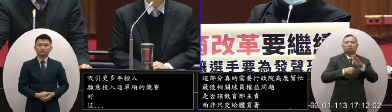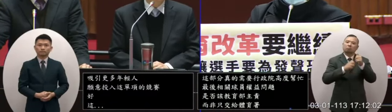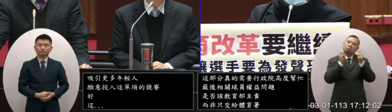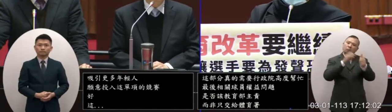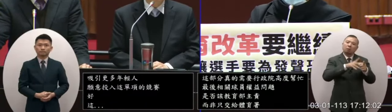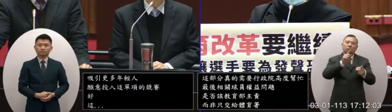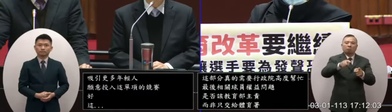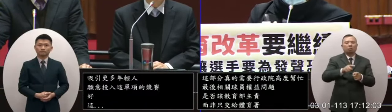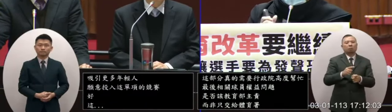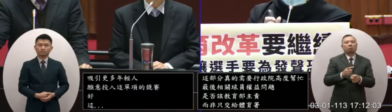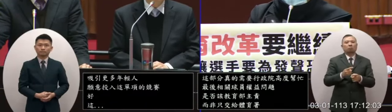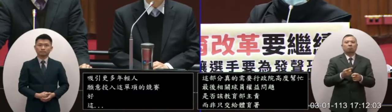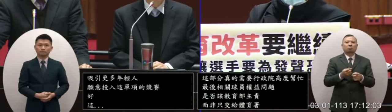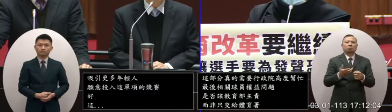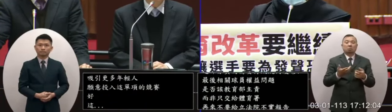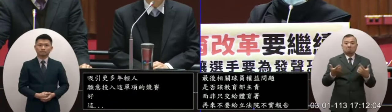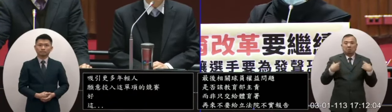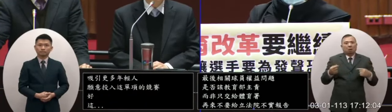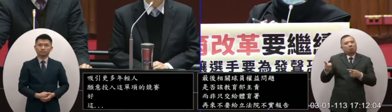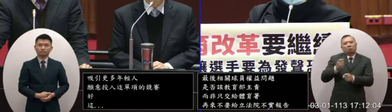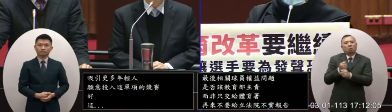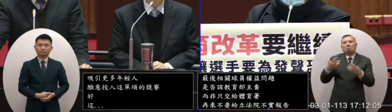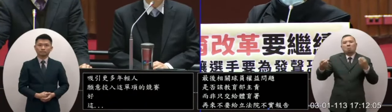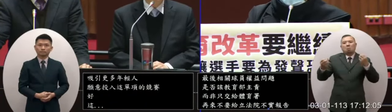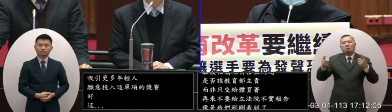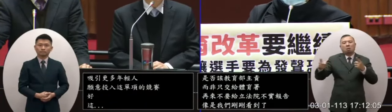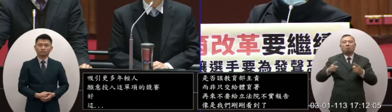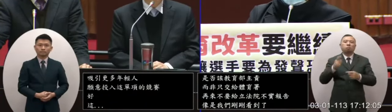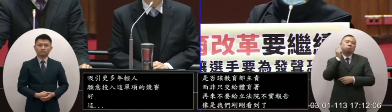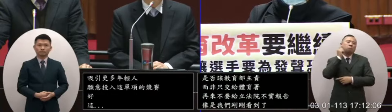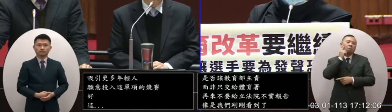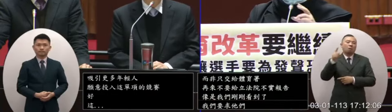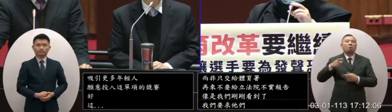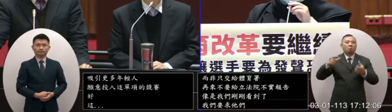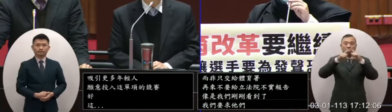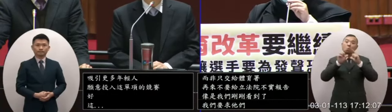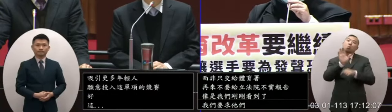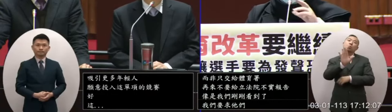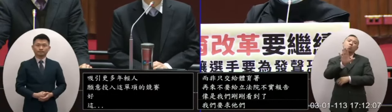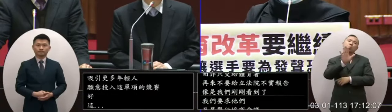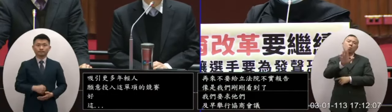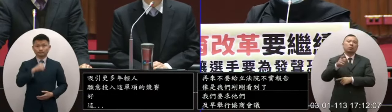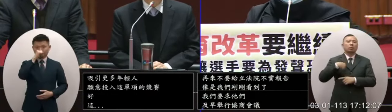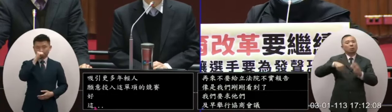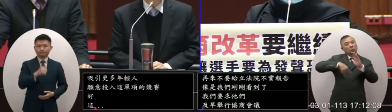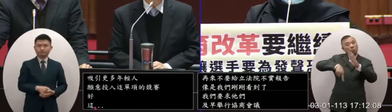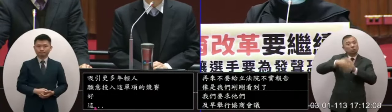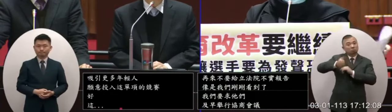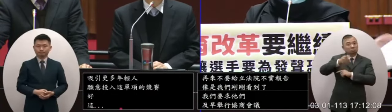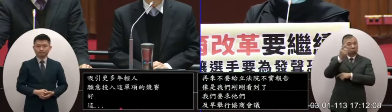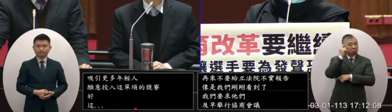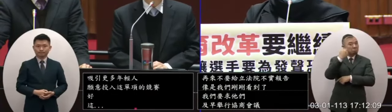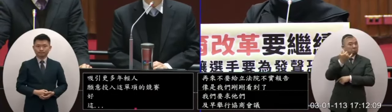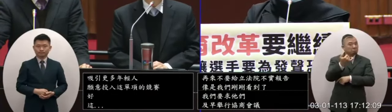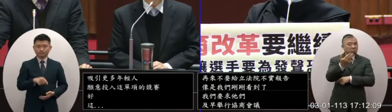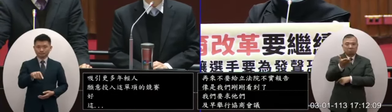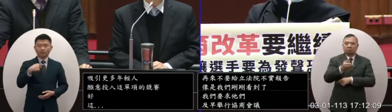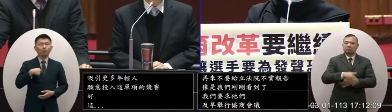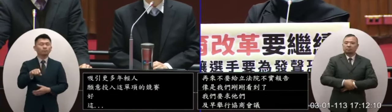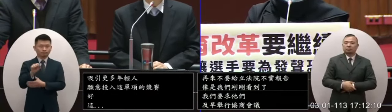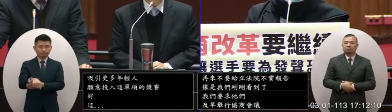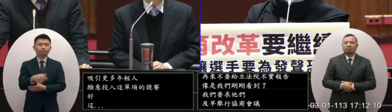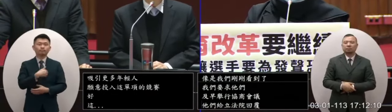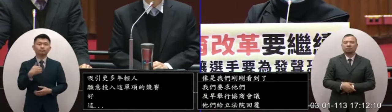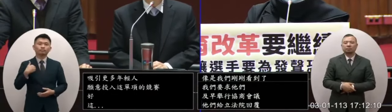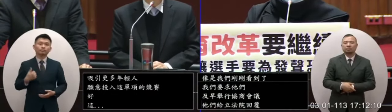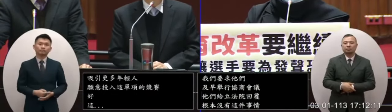件事情，但是他们却说有。所以这个简单的几个诉求，是不是可以请院长在这边先表示您的想法？ 我可以答应委员哈，